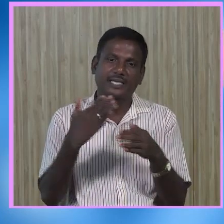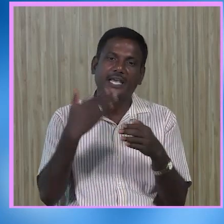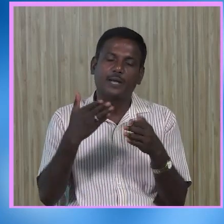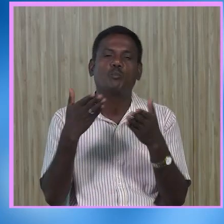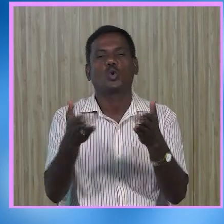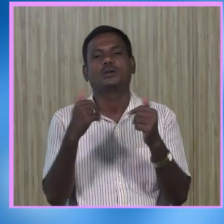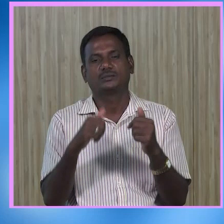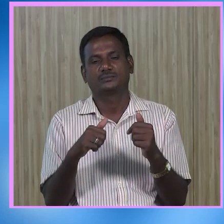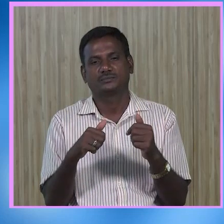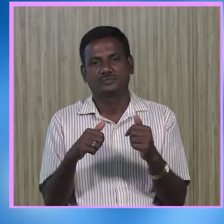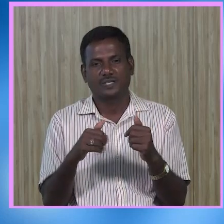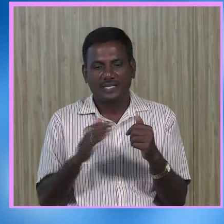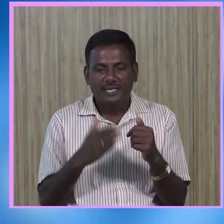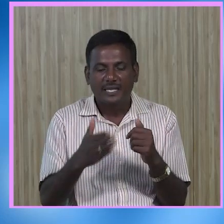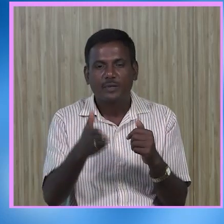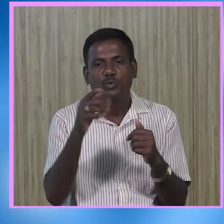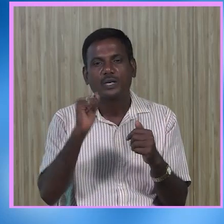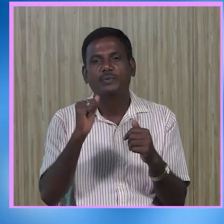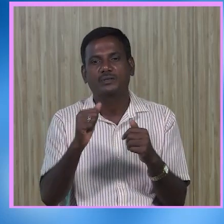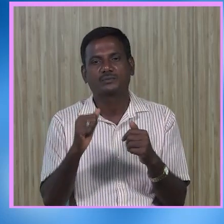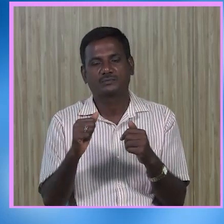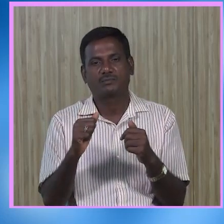பொருள். இந்த இயக்கு பொருள் எப்படி இருக்கும்?